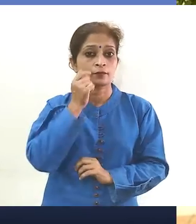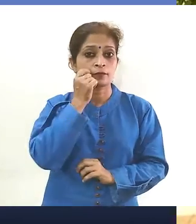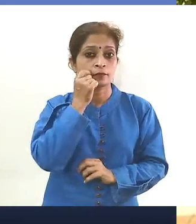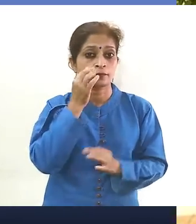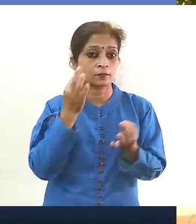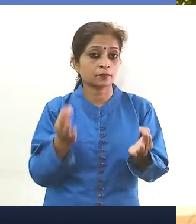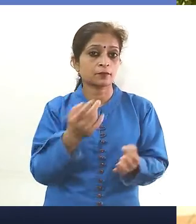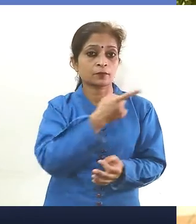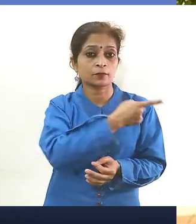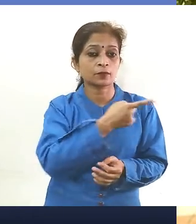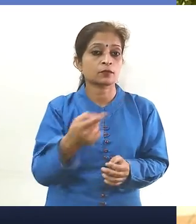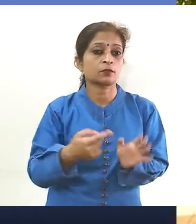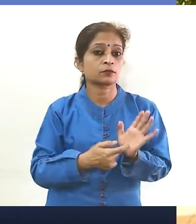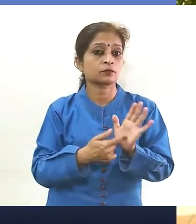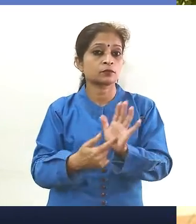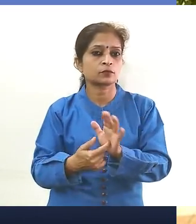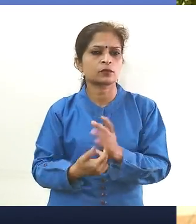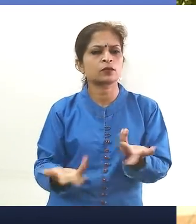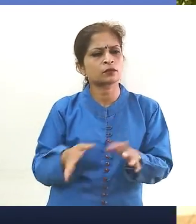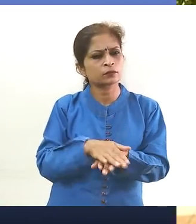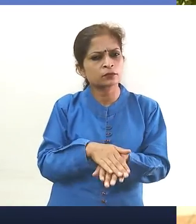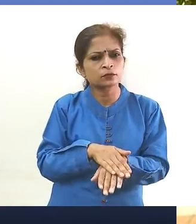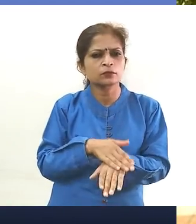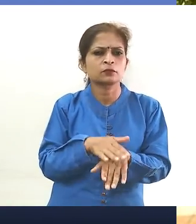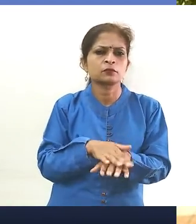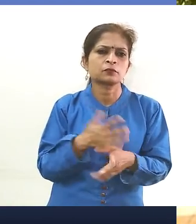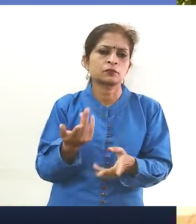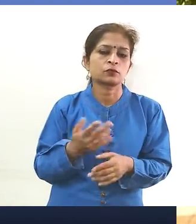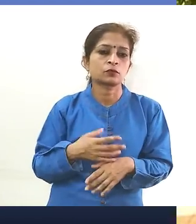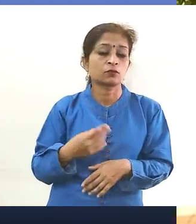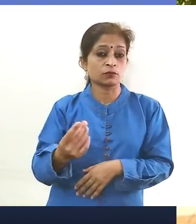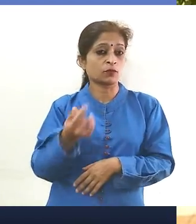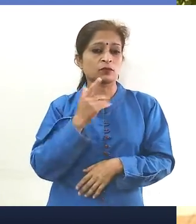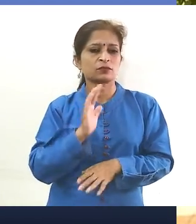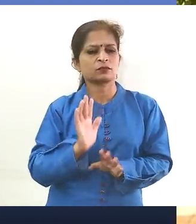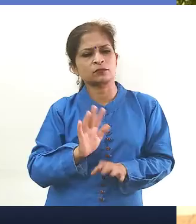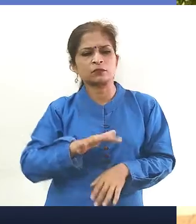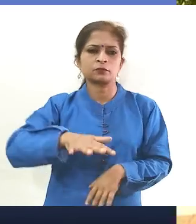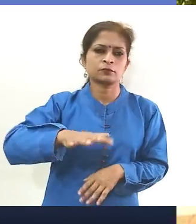सामान्य गति मध्य में तीव्र गति से इसको कर लें।